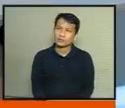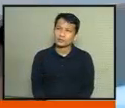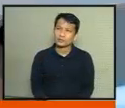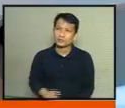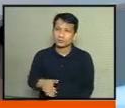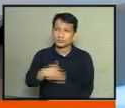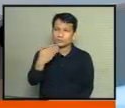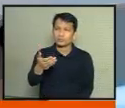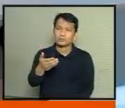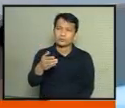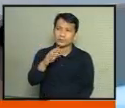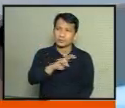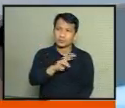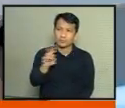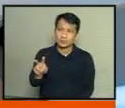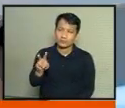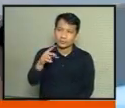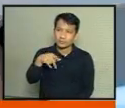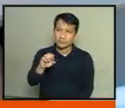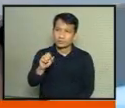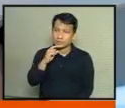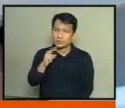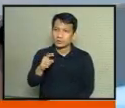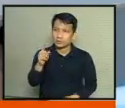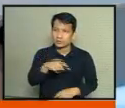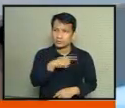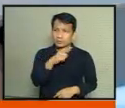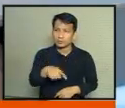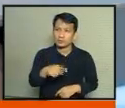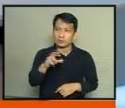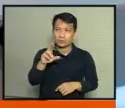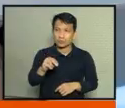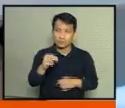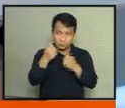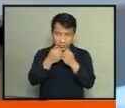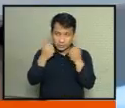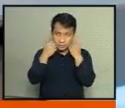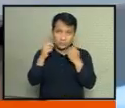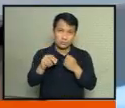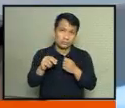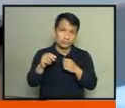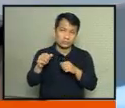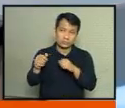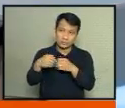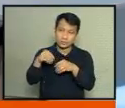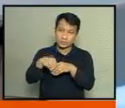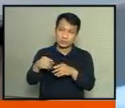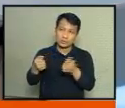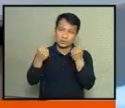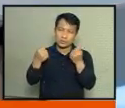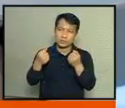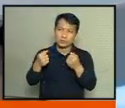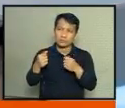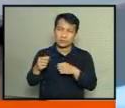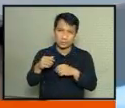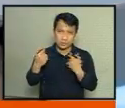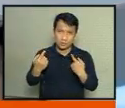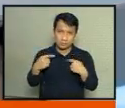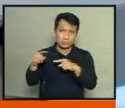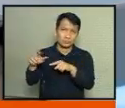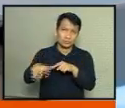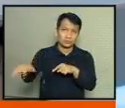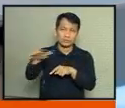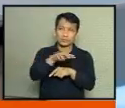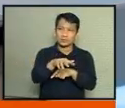Bumabawi naman ang Valenzuela PNP matapos mabash ng magpatupad ng no mask, no entry sa presinto. Aktibo silang rumoronda ngayon